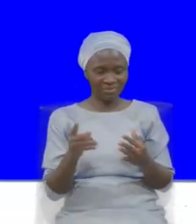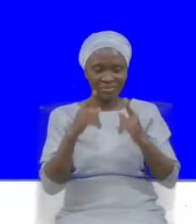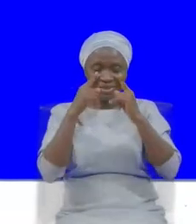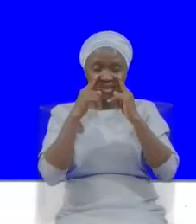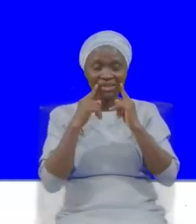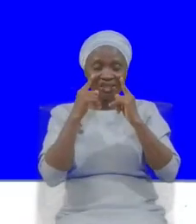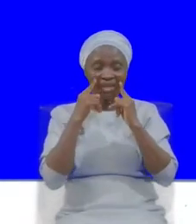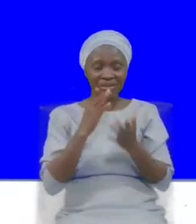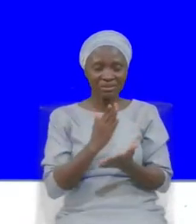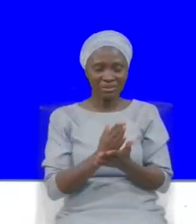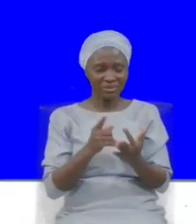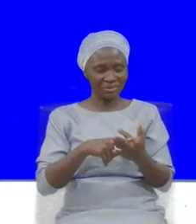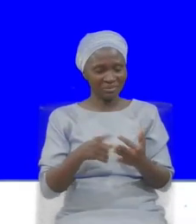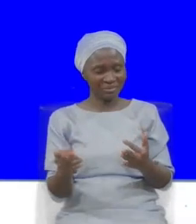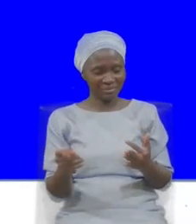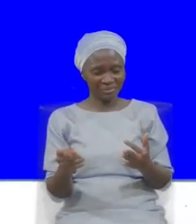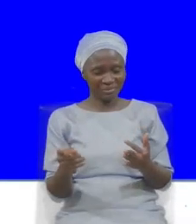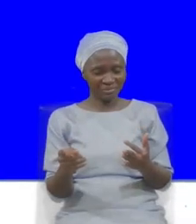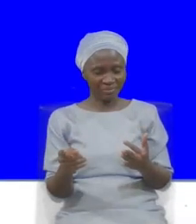Les larmes essuyées.